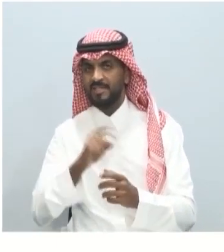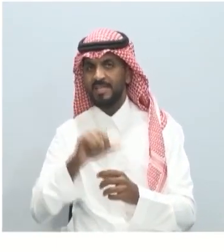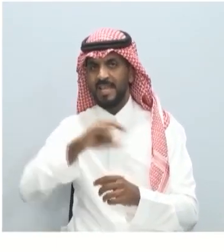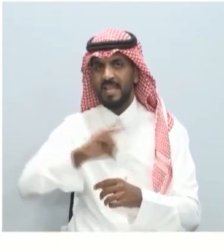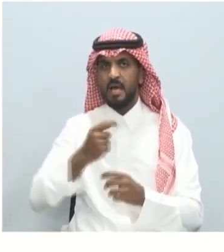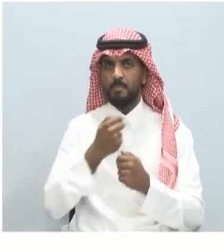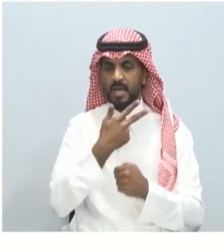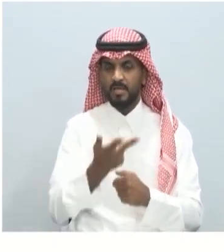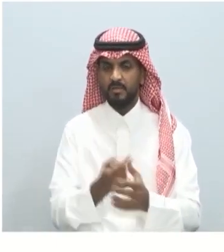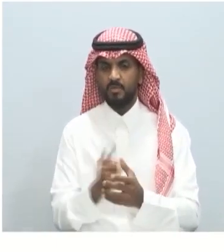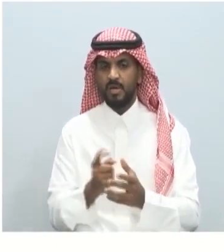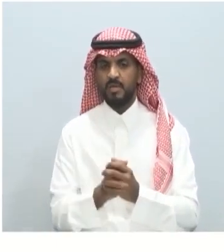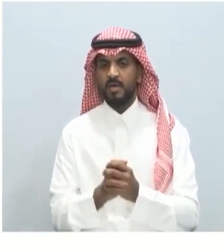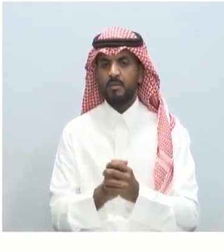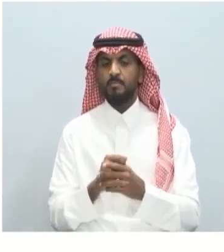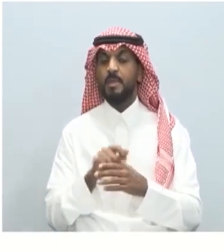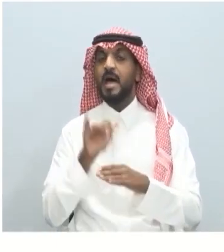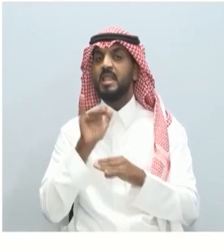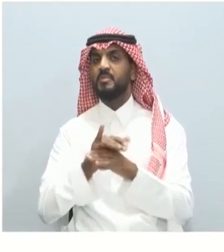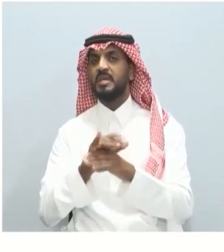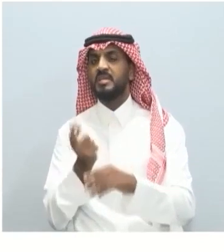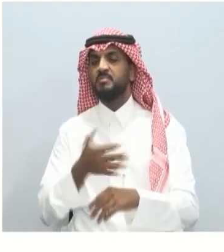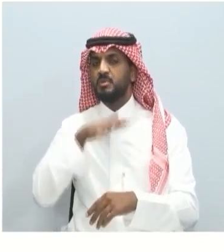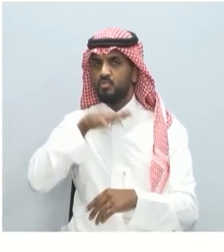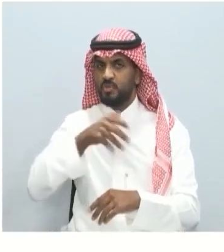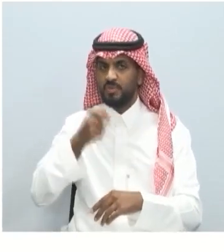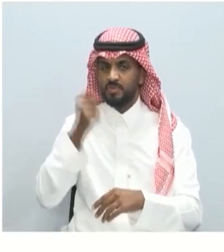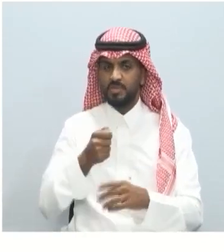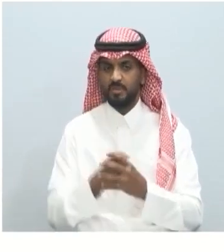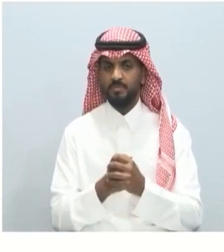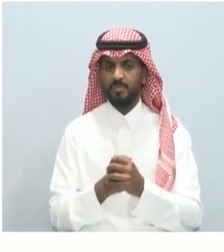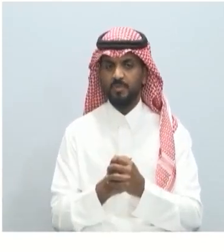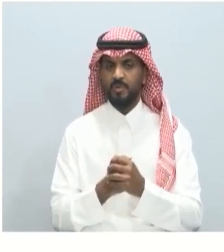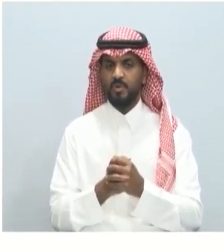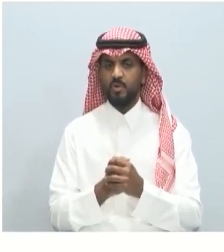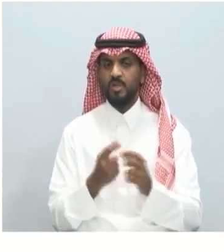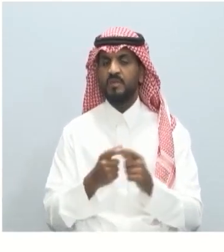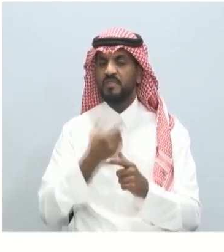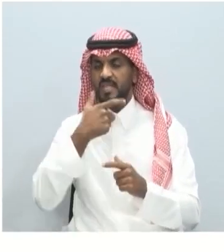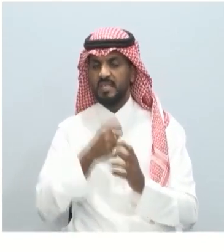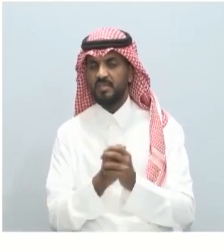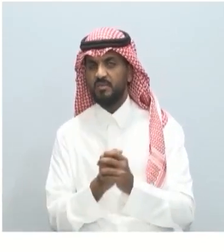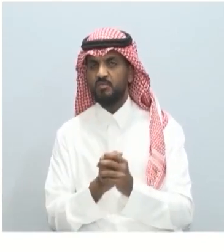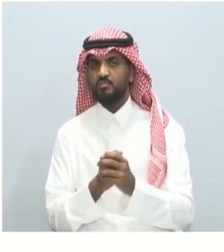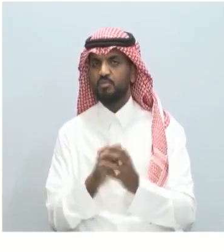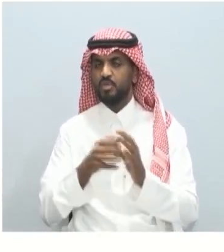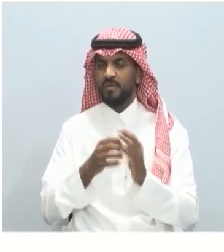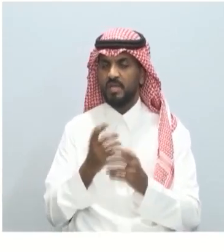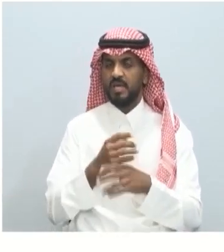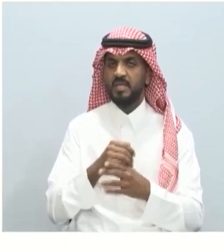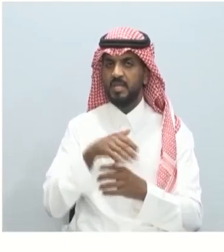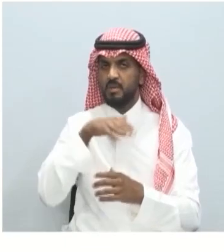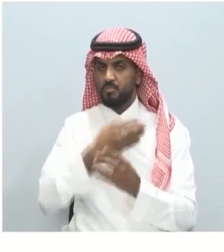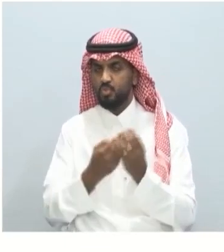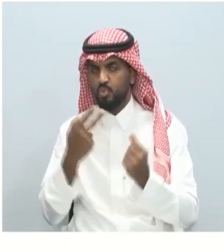الا بخير وهذا ما علمنا اياه النبي المصطفى صلى الله عليه وسلم ورد في حديث متفق عليه عن ابن عمر